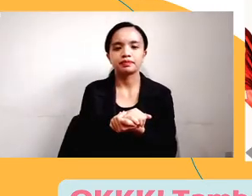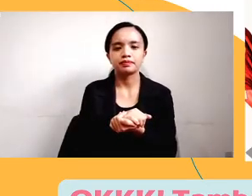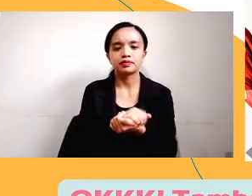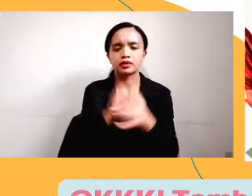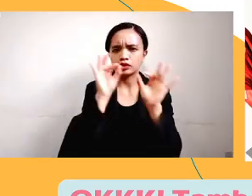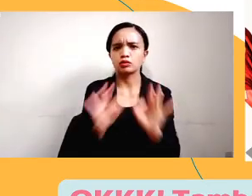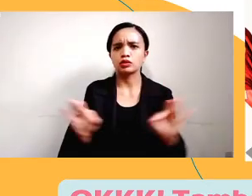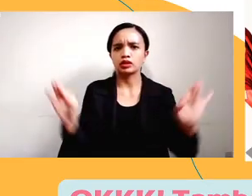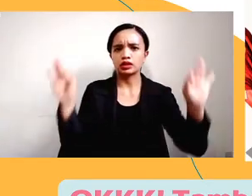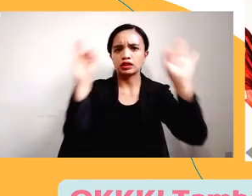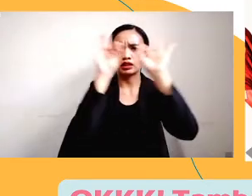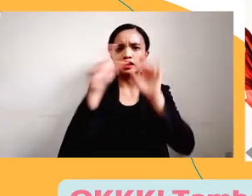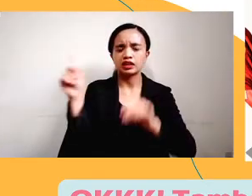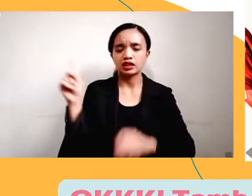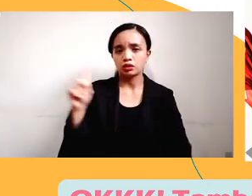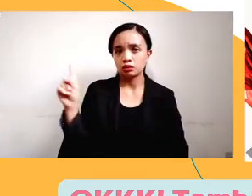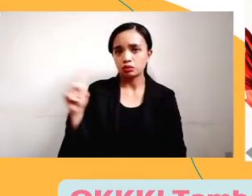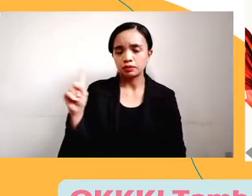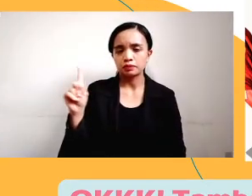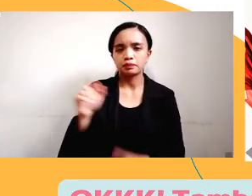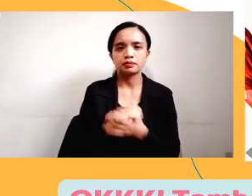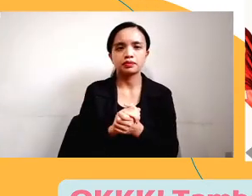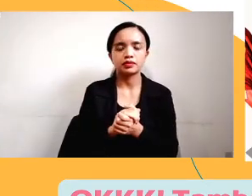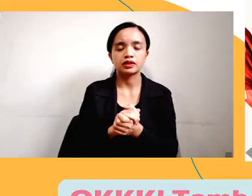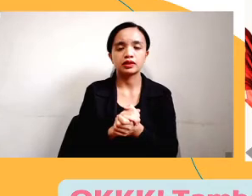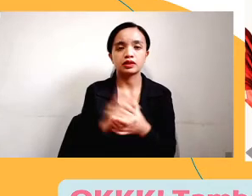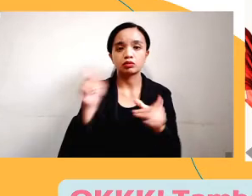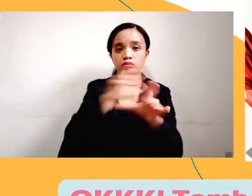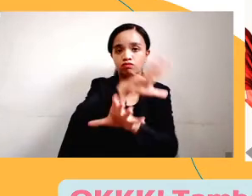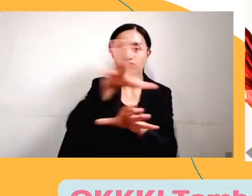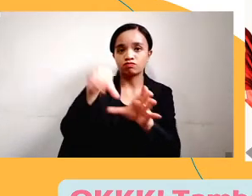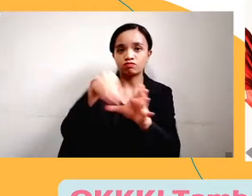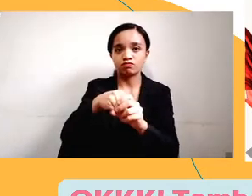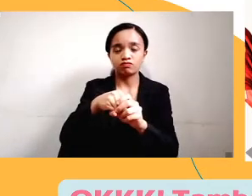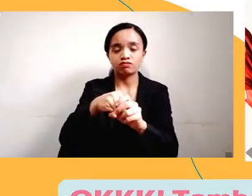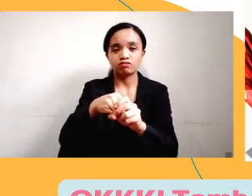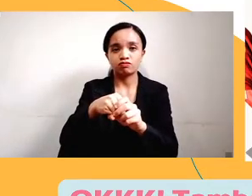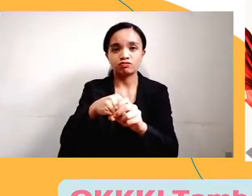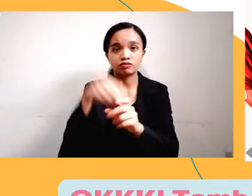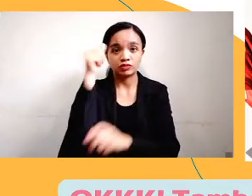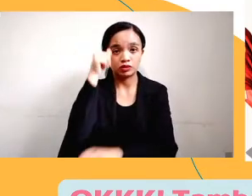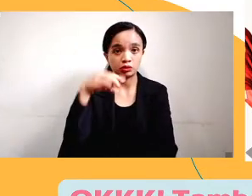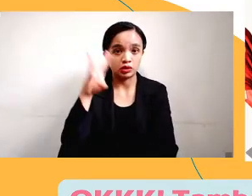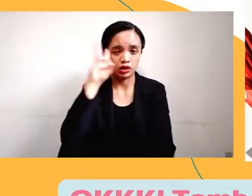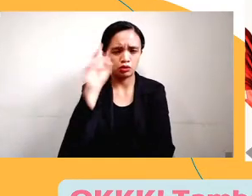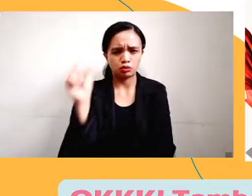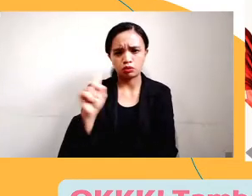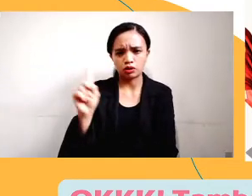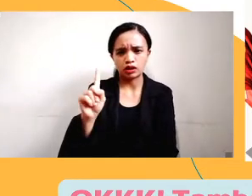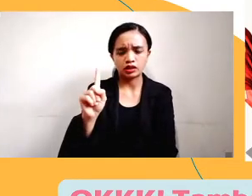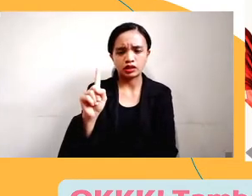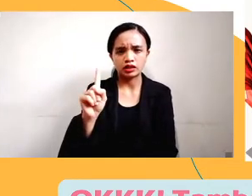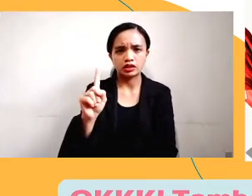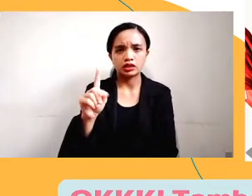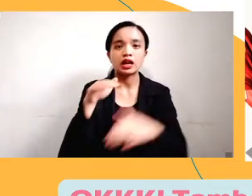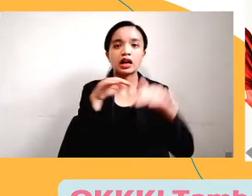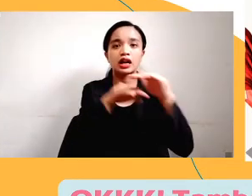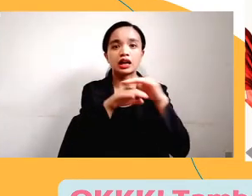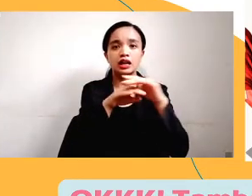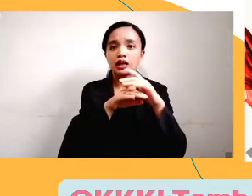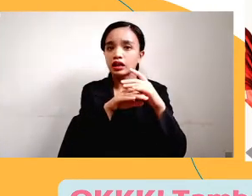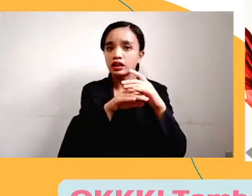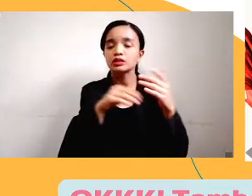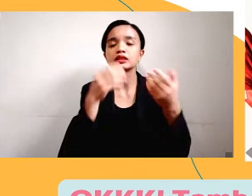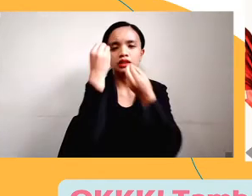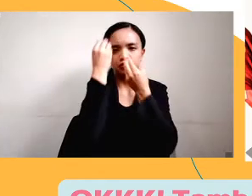Importante din bilang parte ng ating kamalayan ay yung access natin sa mga